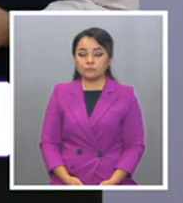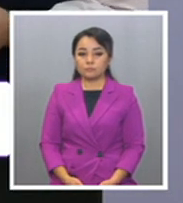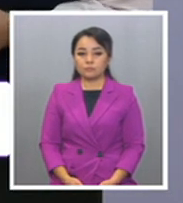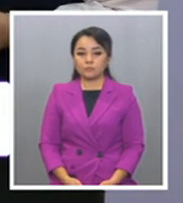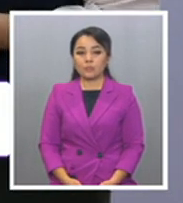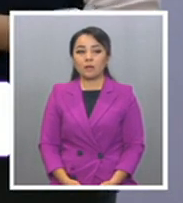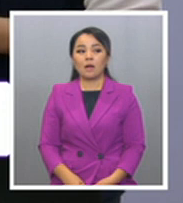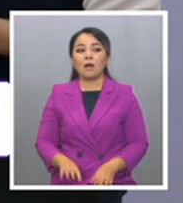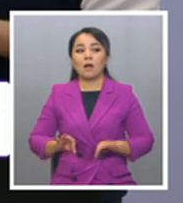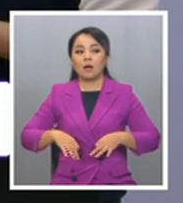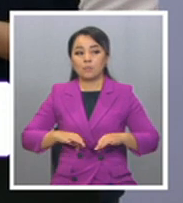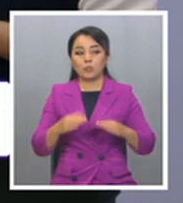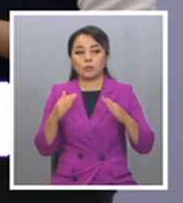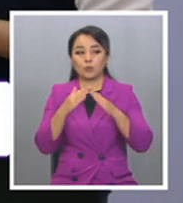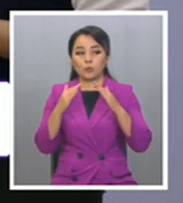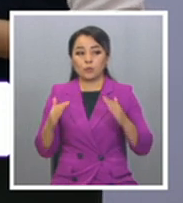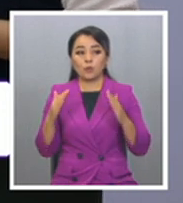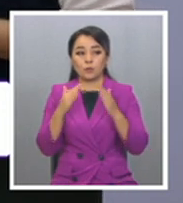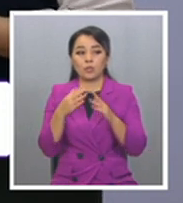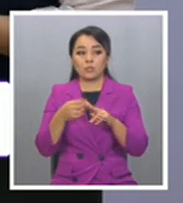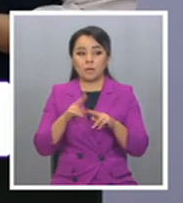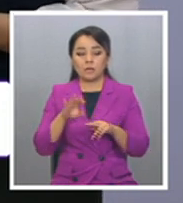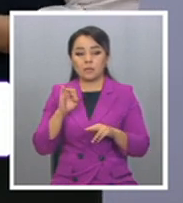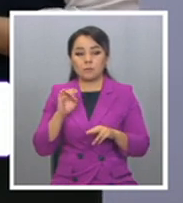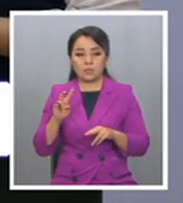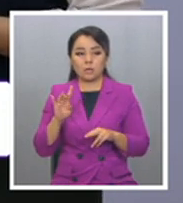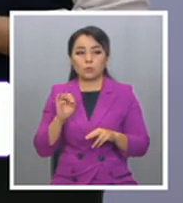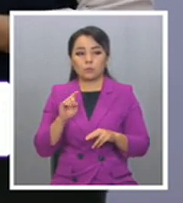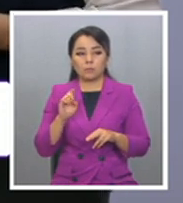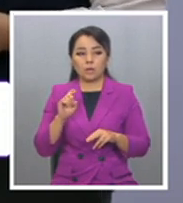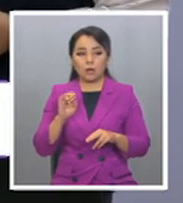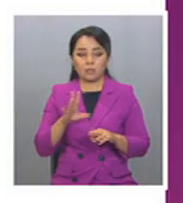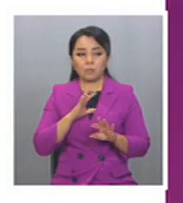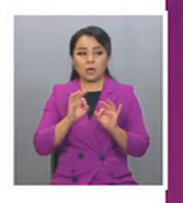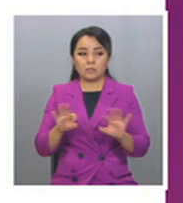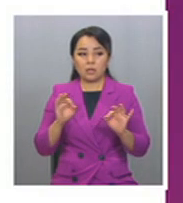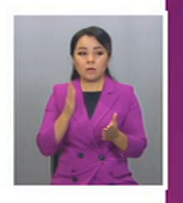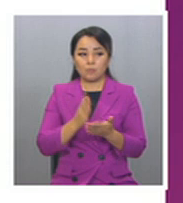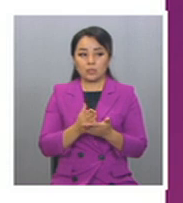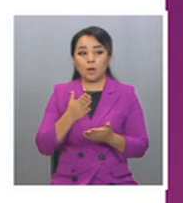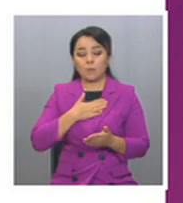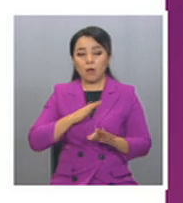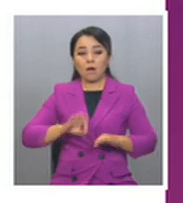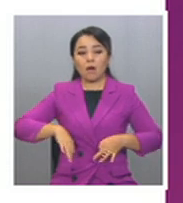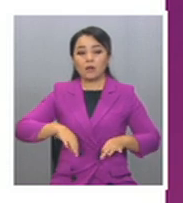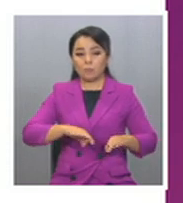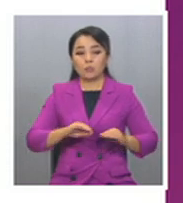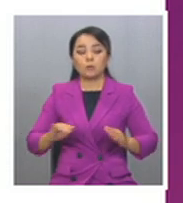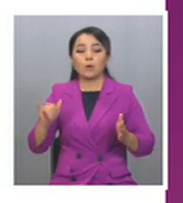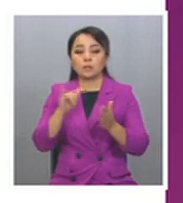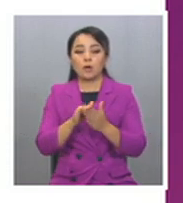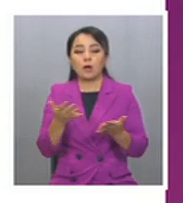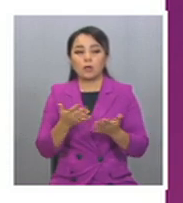Арба үстіндегі үйлерге келер болсақ, Ибн Рузбихан былай сипаттайды. Мен арбаға орнатылған қандай